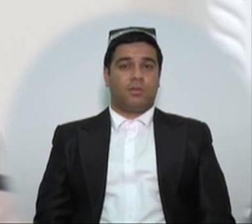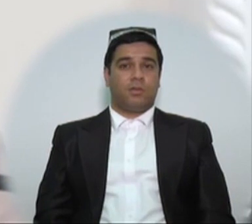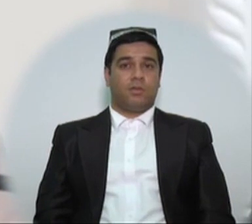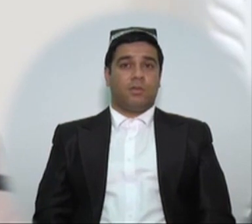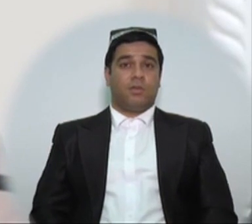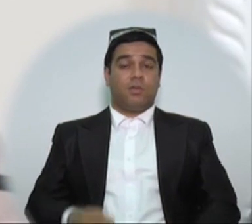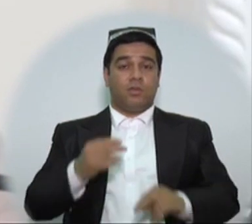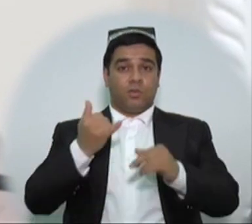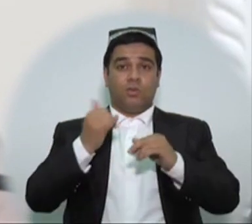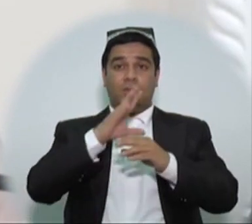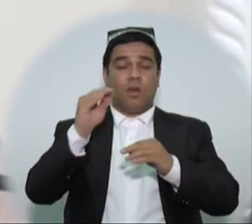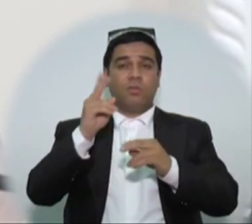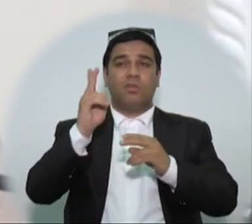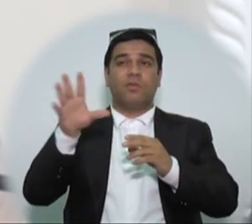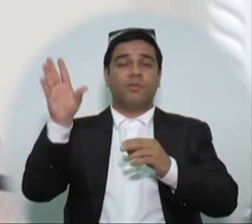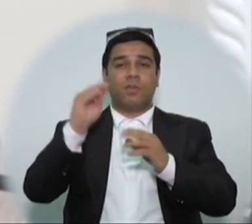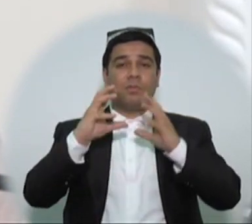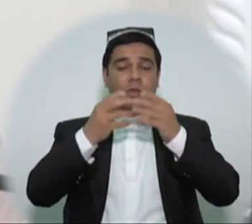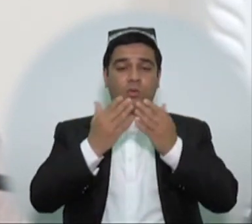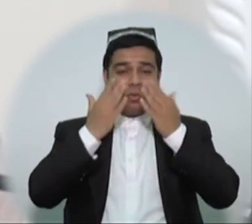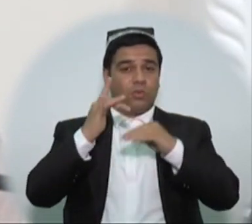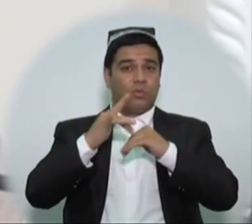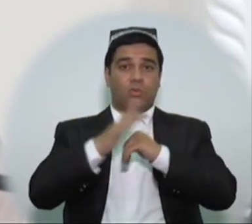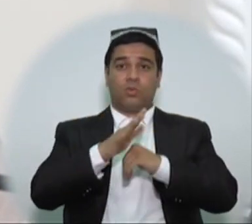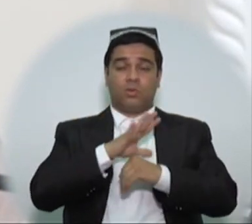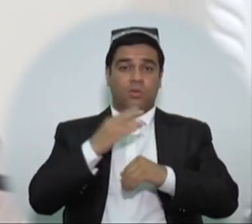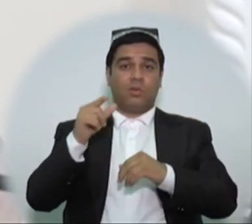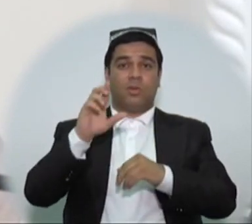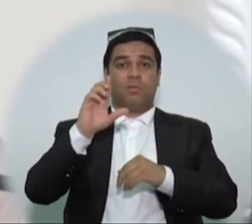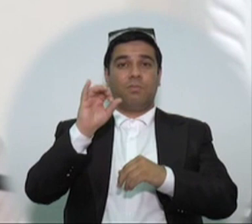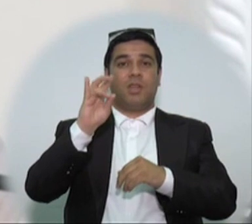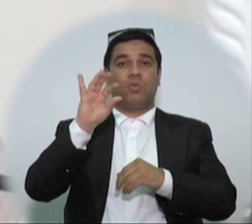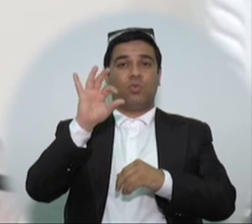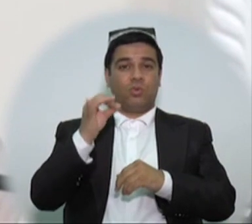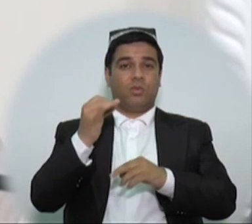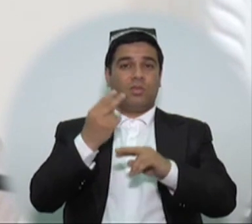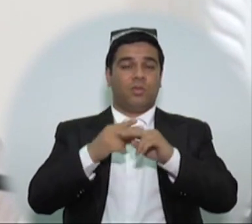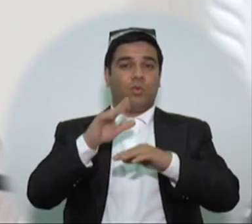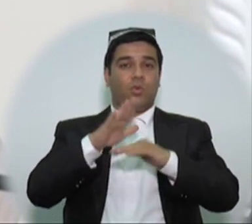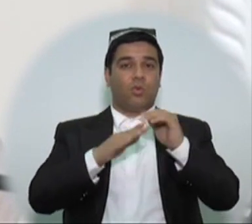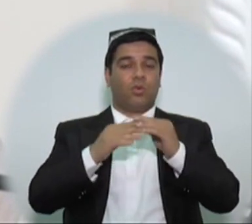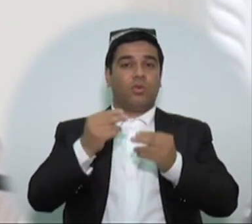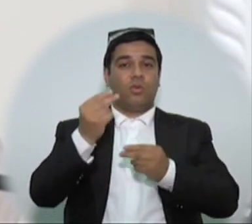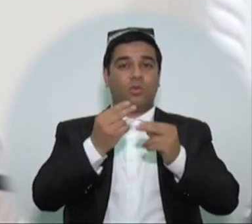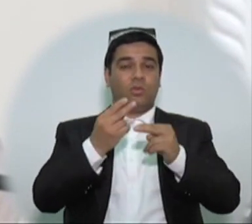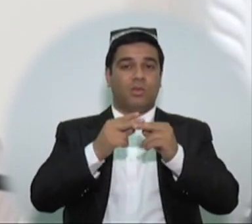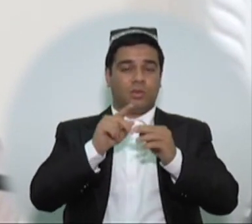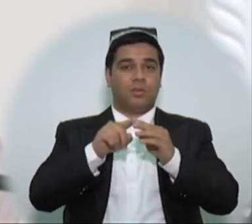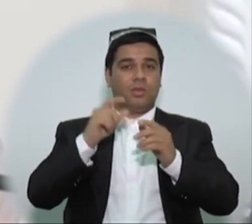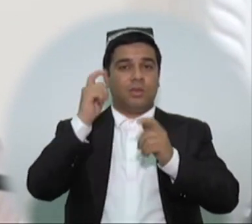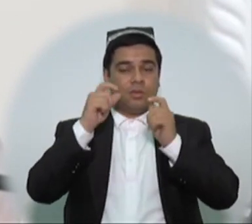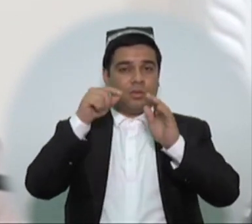Hali o'qib bo'lishgani yo'q. Mana biz o'zimizda Beruniy nomidagi qo'l yozmalar instituti ma'hadi bor.